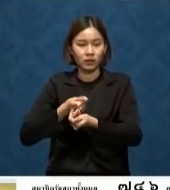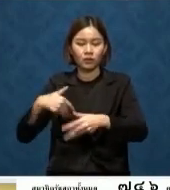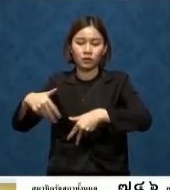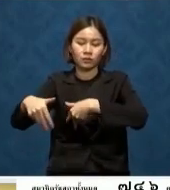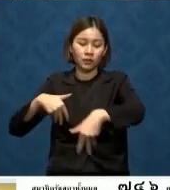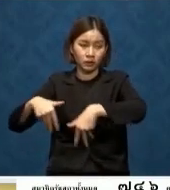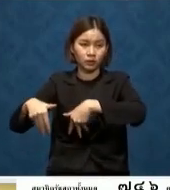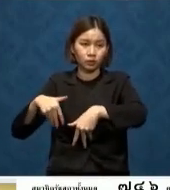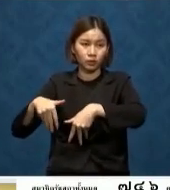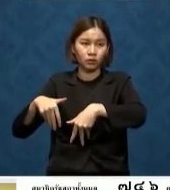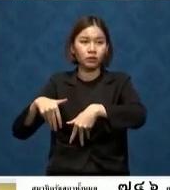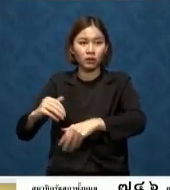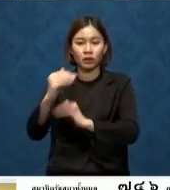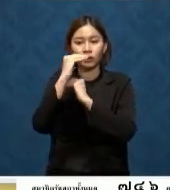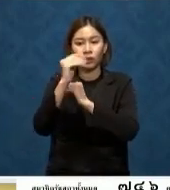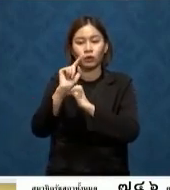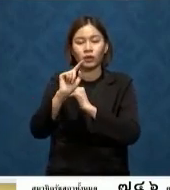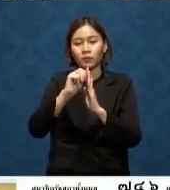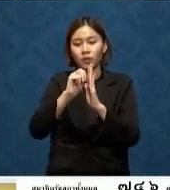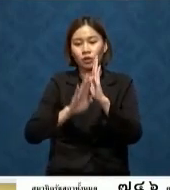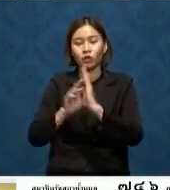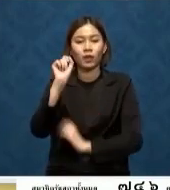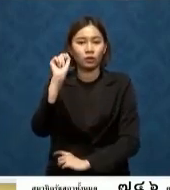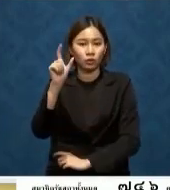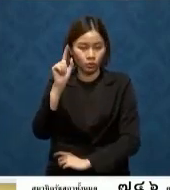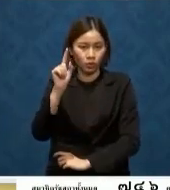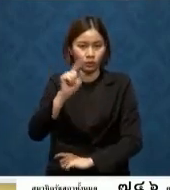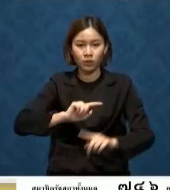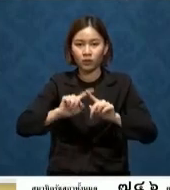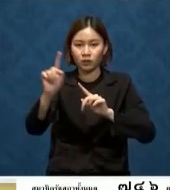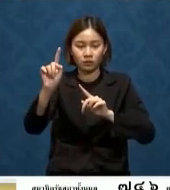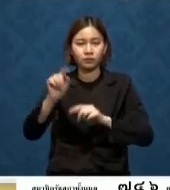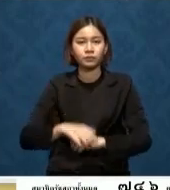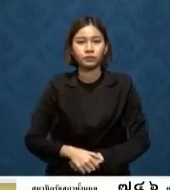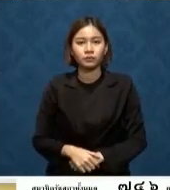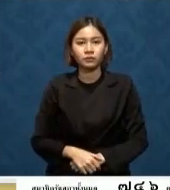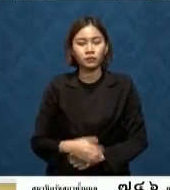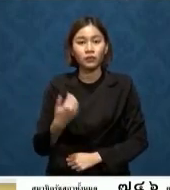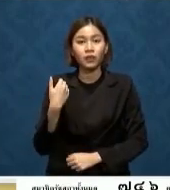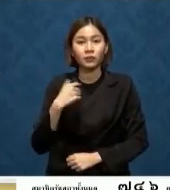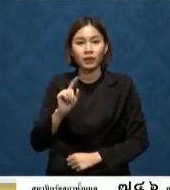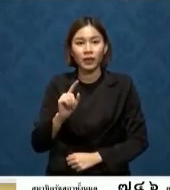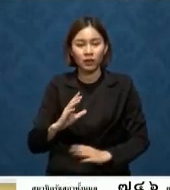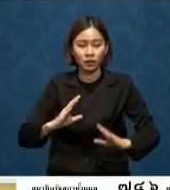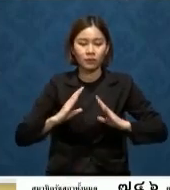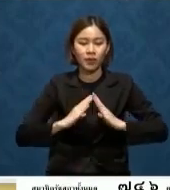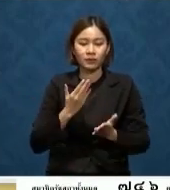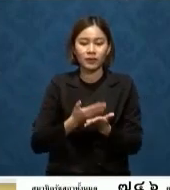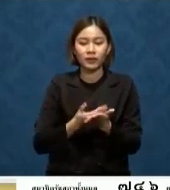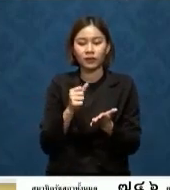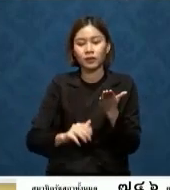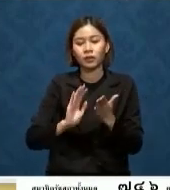ชนโดยกำหนดไว้เป็นนโยบายเร่งด่วนในลำดับแรกประกอบด้วยการพักชำระหนี้ของเกษตรก